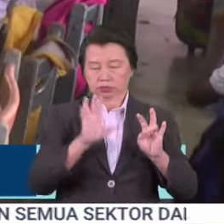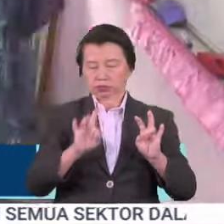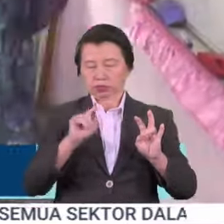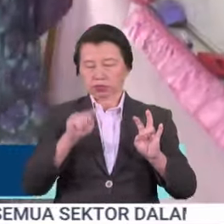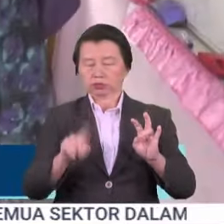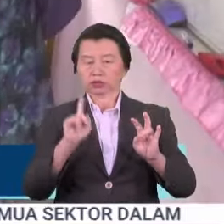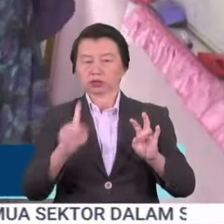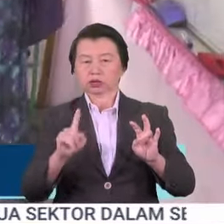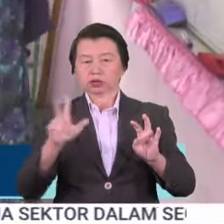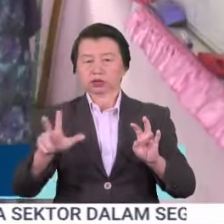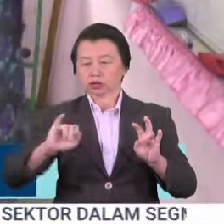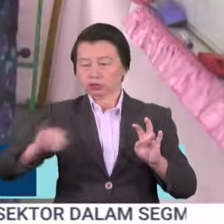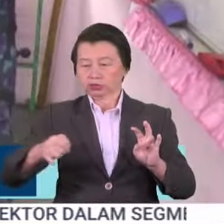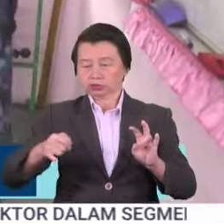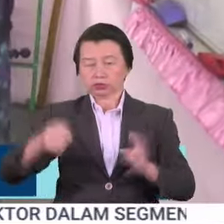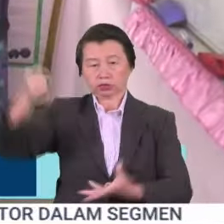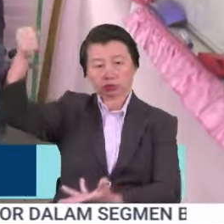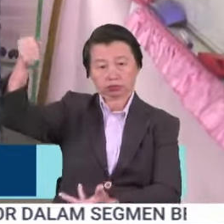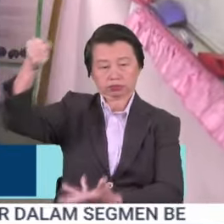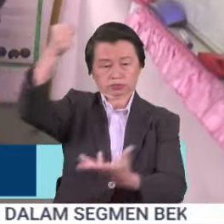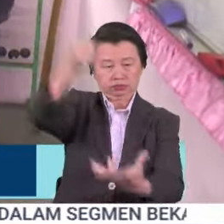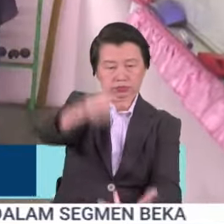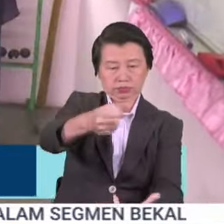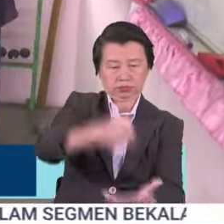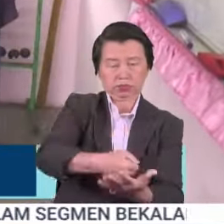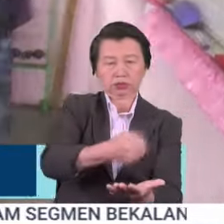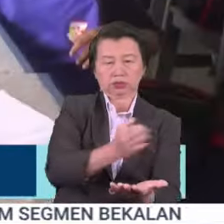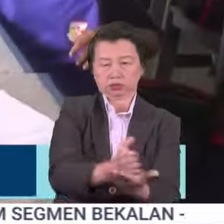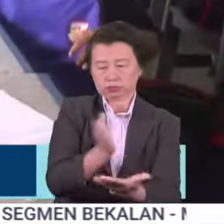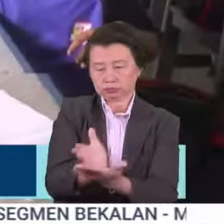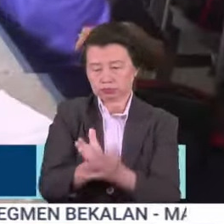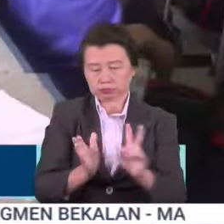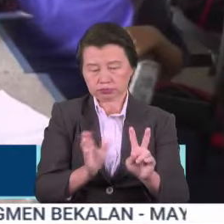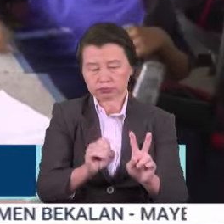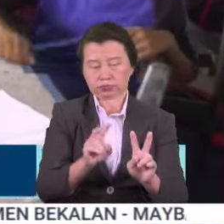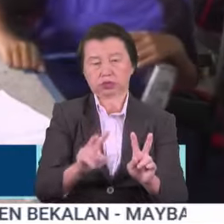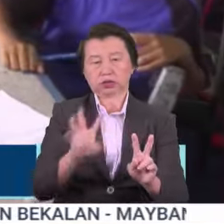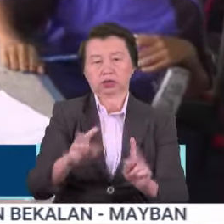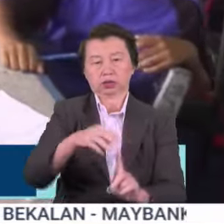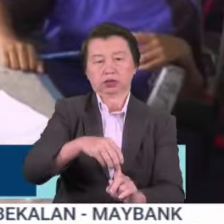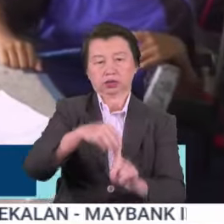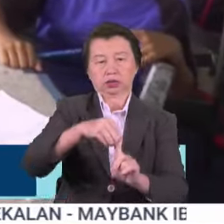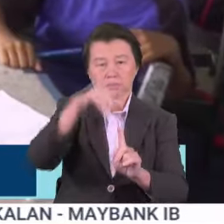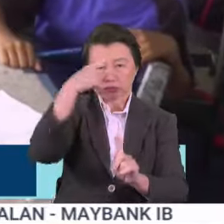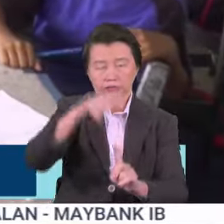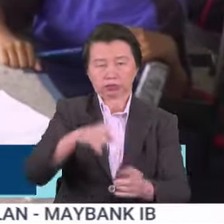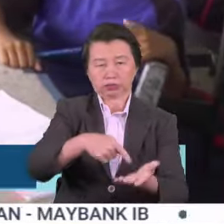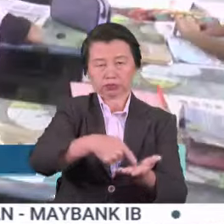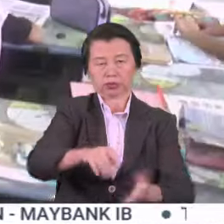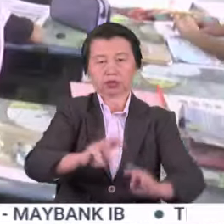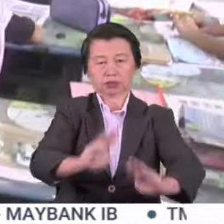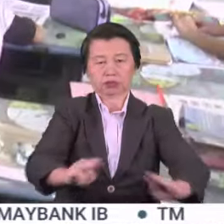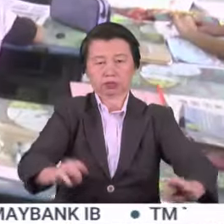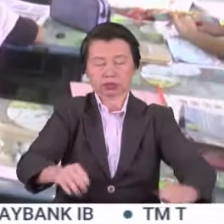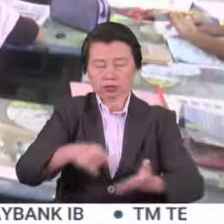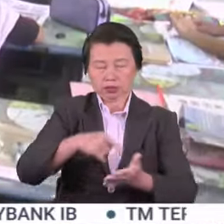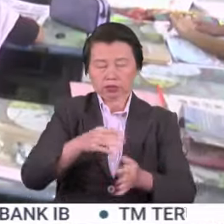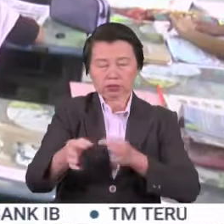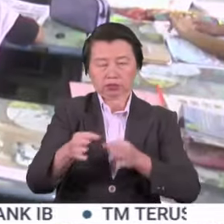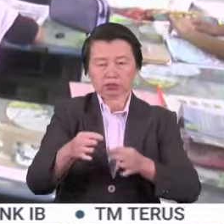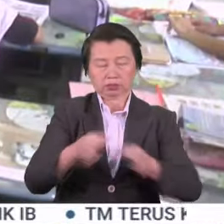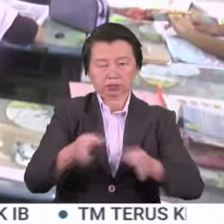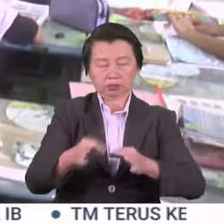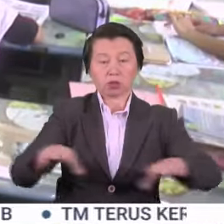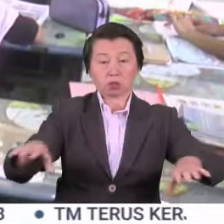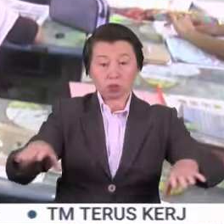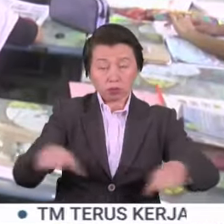RM788.13 juta diperuntukkan dalam Belanjawan 2024 khusus untuk BAP. Penjelasan dibuat